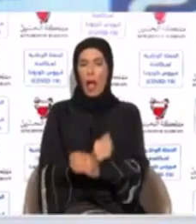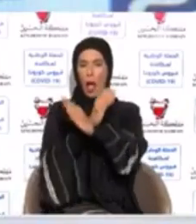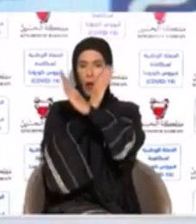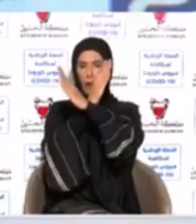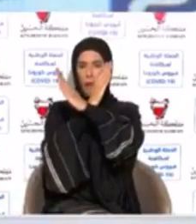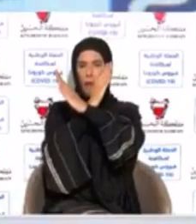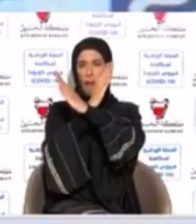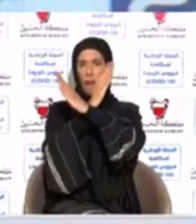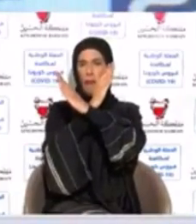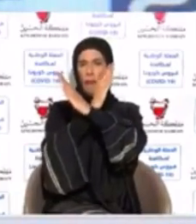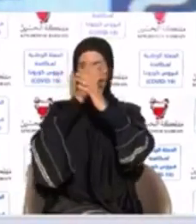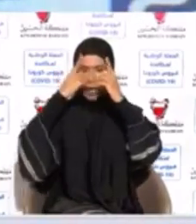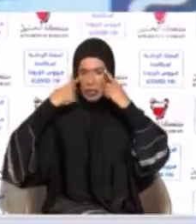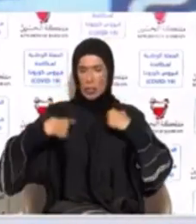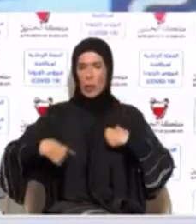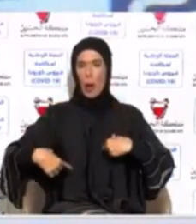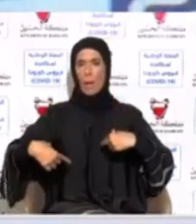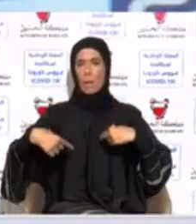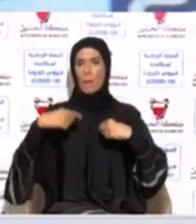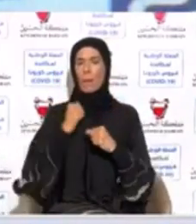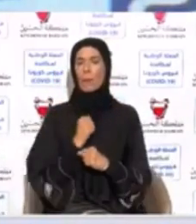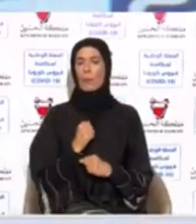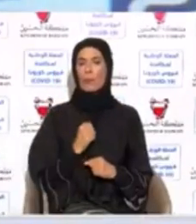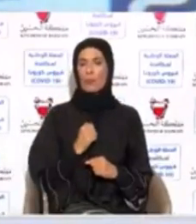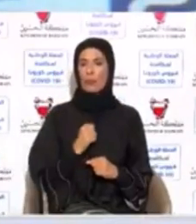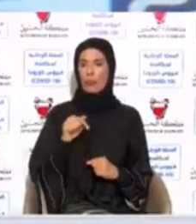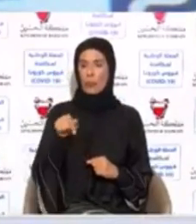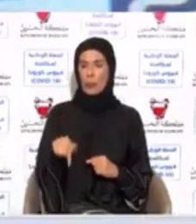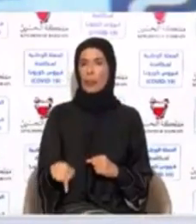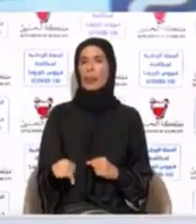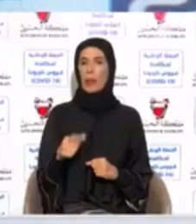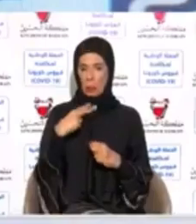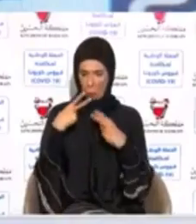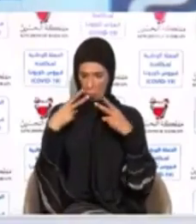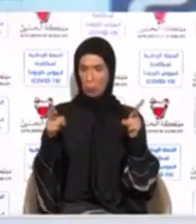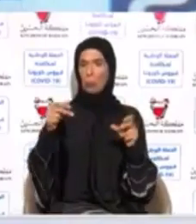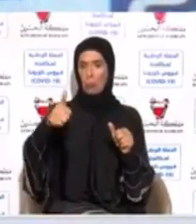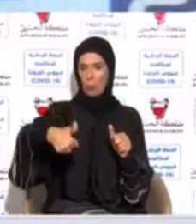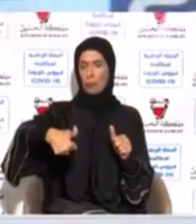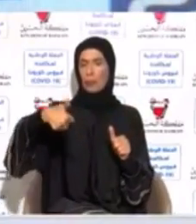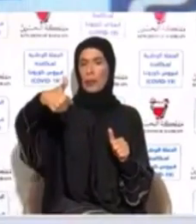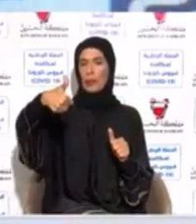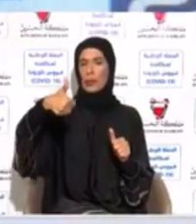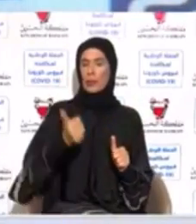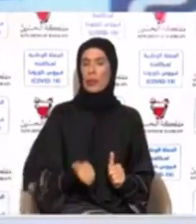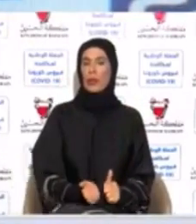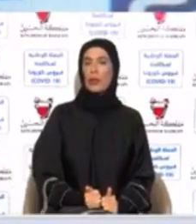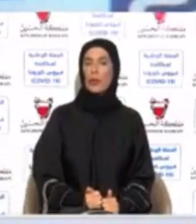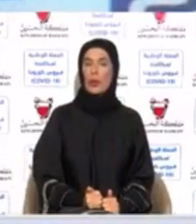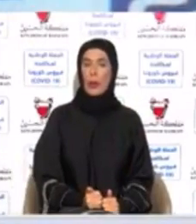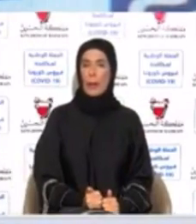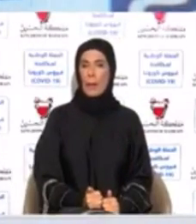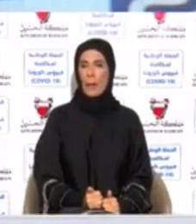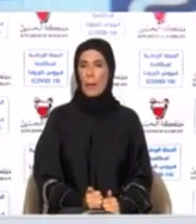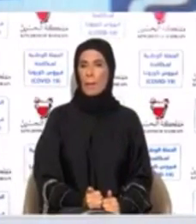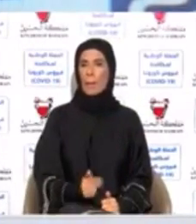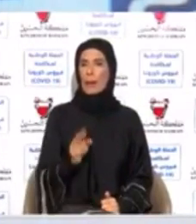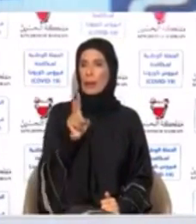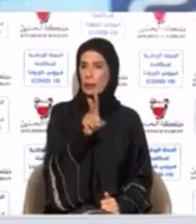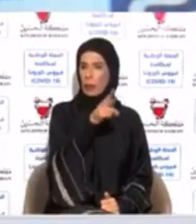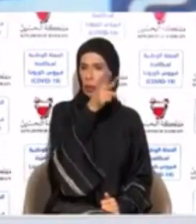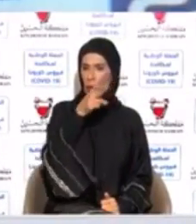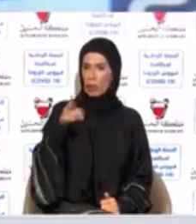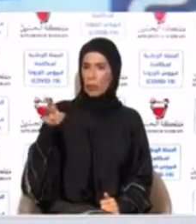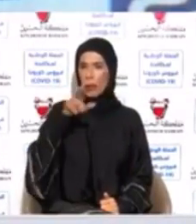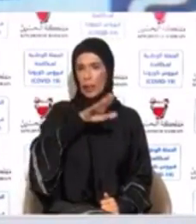خاصة حتى حق الكوفيد 19. ومع هذا العلاج الحمد لله يكون الاستجابة إليهم يعني جيدة. فهو يختلف